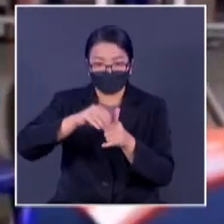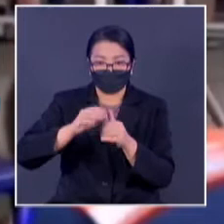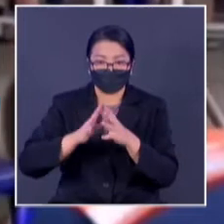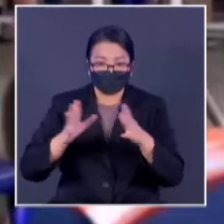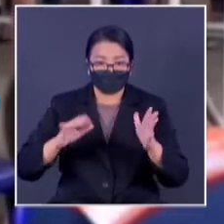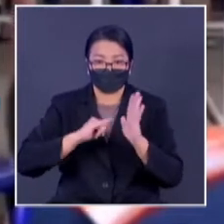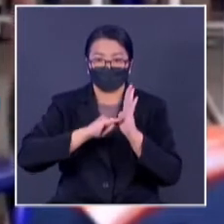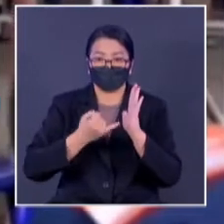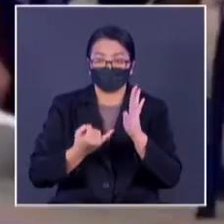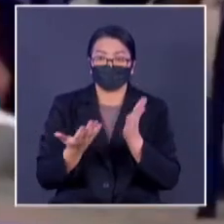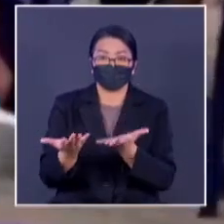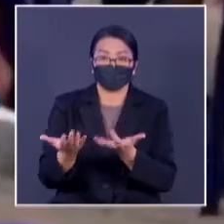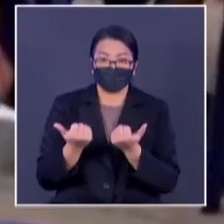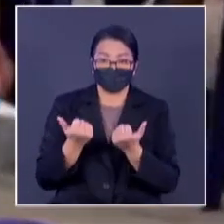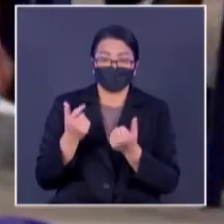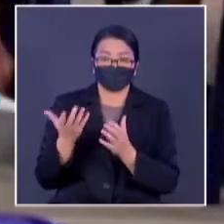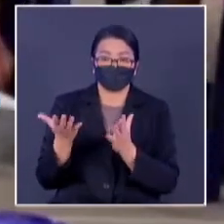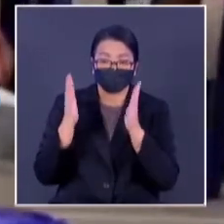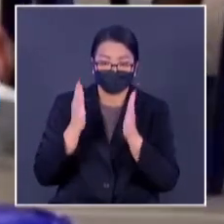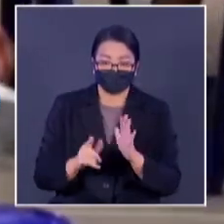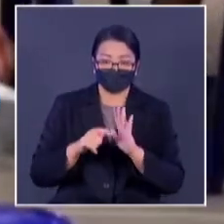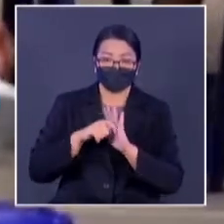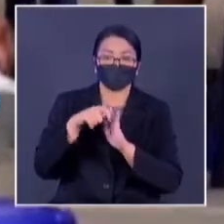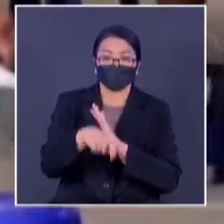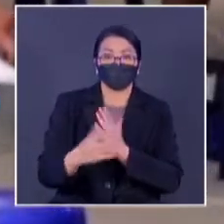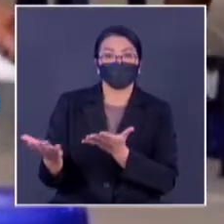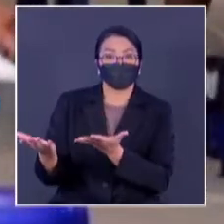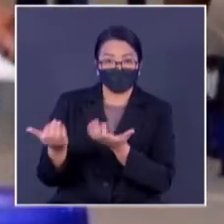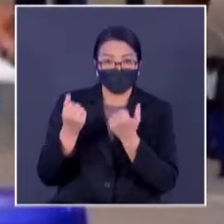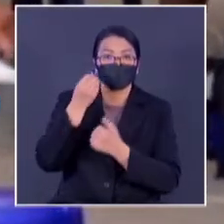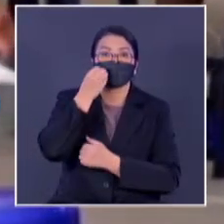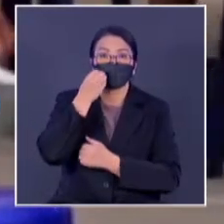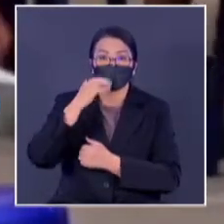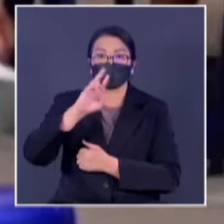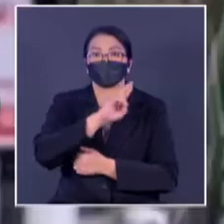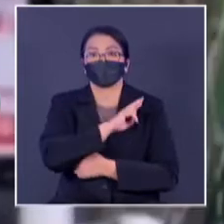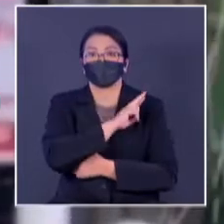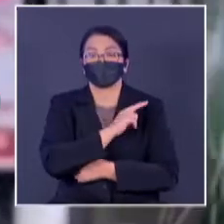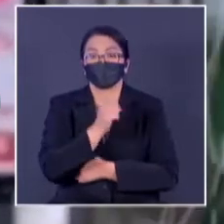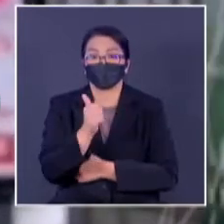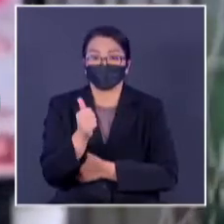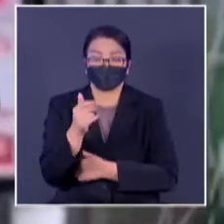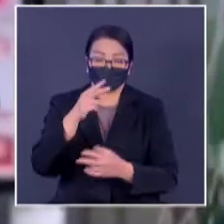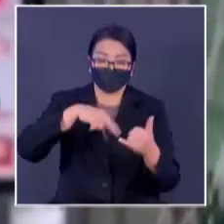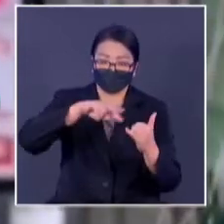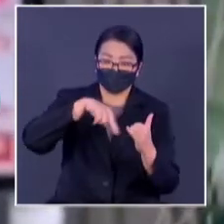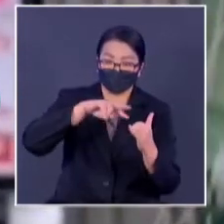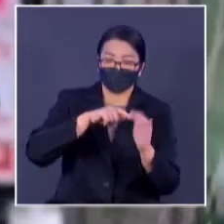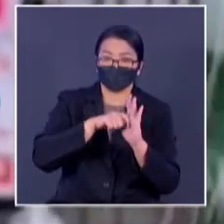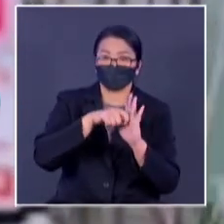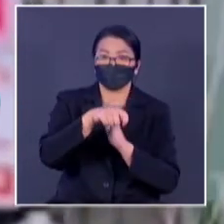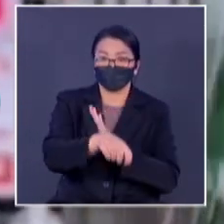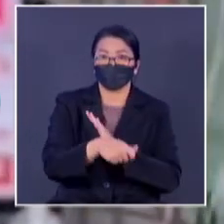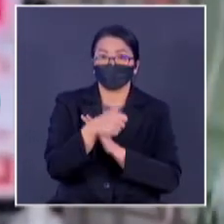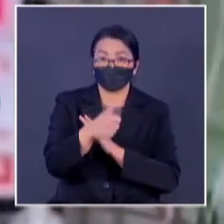มีนโยบายรับชาวโคราชที่ติดเชื้อเนี่ยกลับไปรักษาตัวยังบ้านเกิดก็คือกลับไปรักษาตัวที่โคราชเ